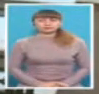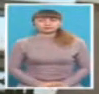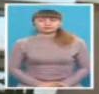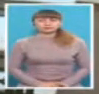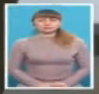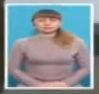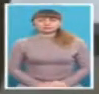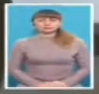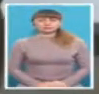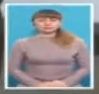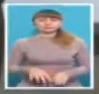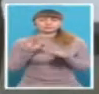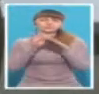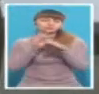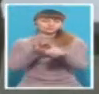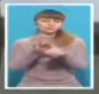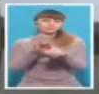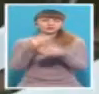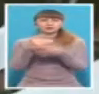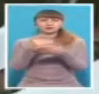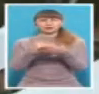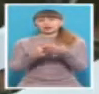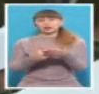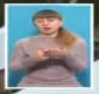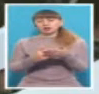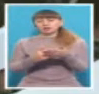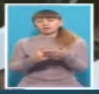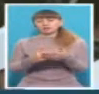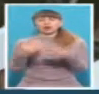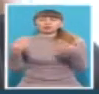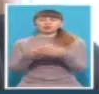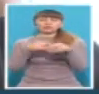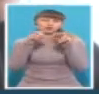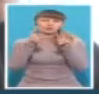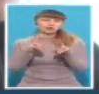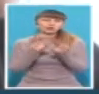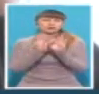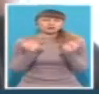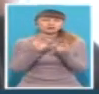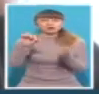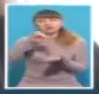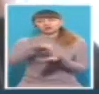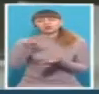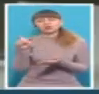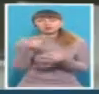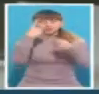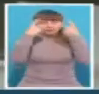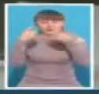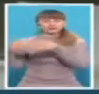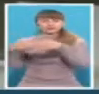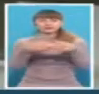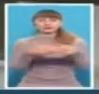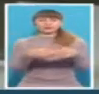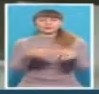Жұмыссыздықты жоюға бағытталған бағдарламаның өзге жобалардан артықшылығы көп. Кешенді жоспарға сәйкес ағымдағы жылы тобыл топырағында 1210